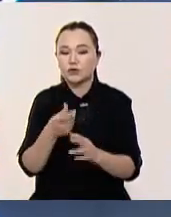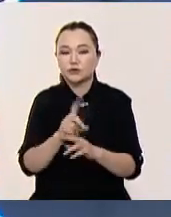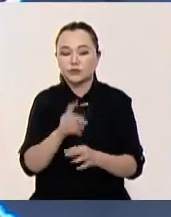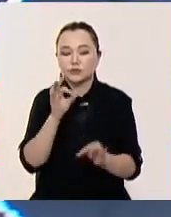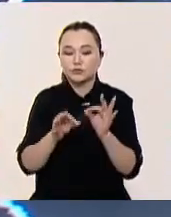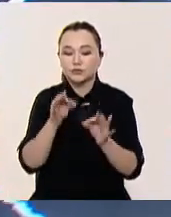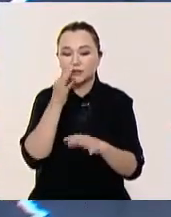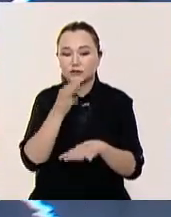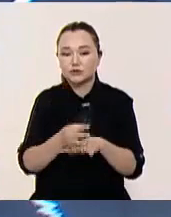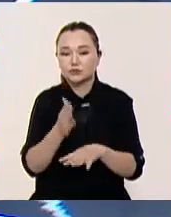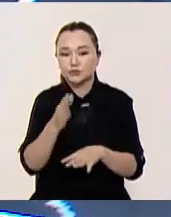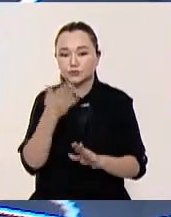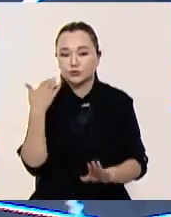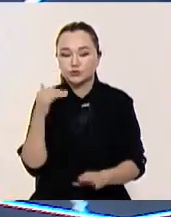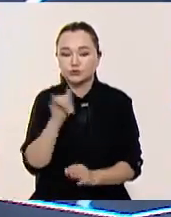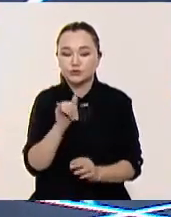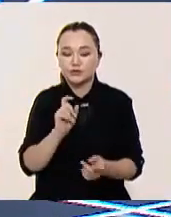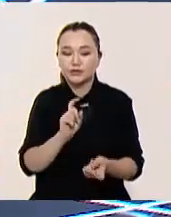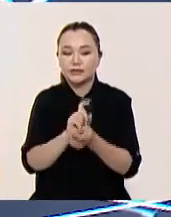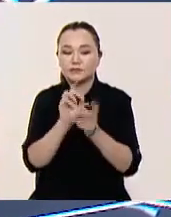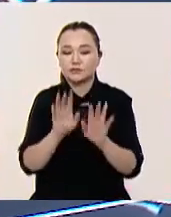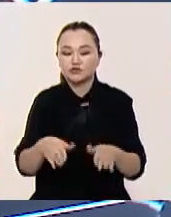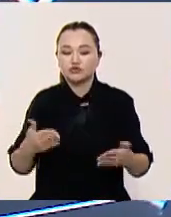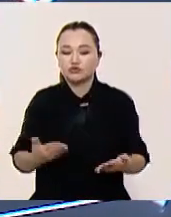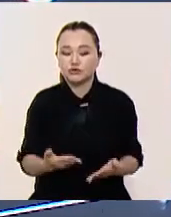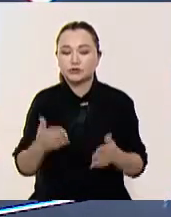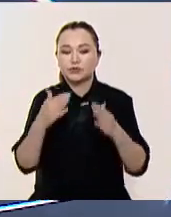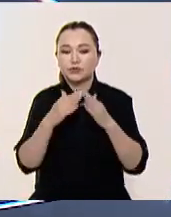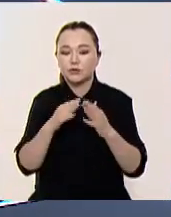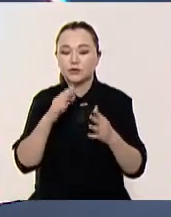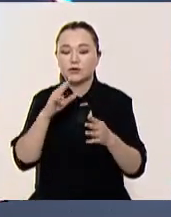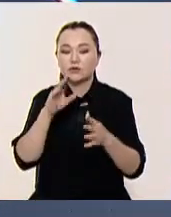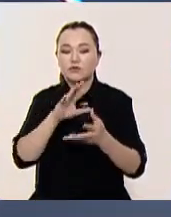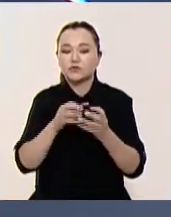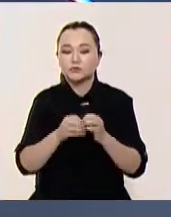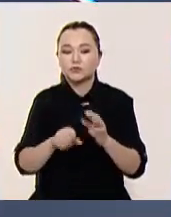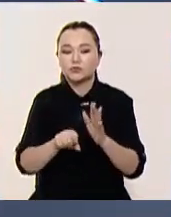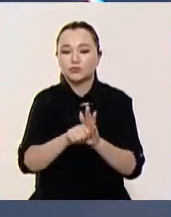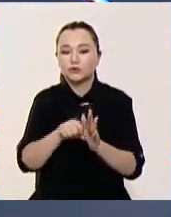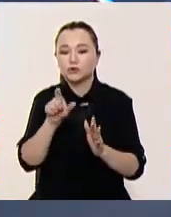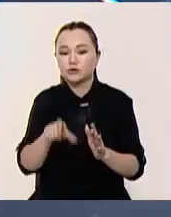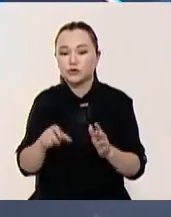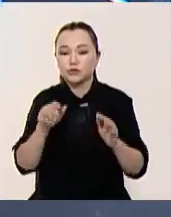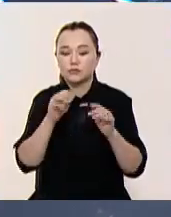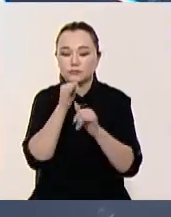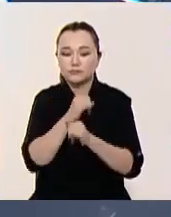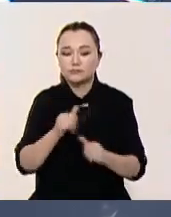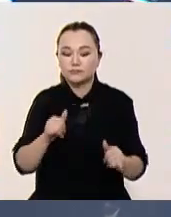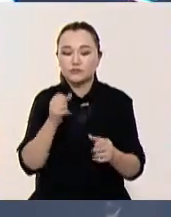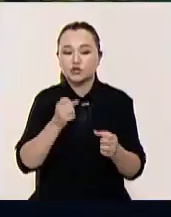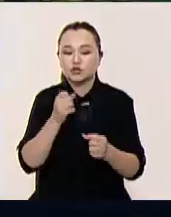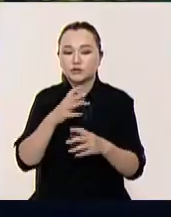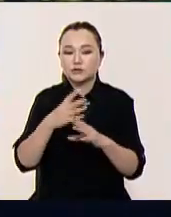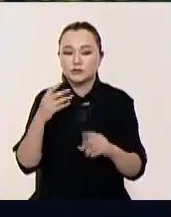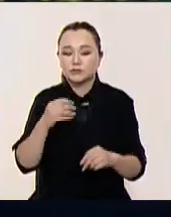суд. В минувшую субботу конфликт между жильцами домов обернулся гибелью человека. Люди перекрыли дорогу и не пускали